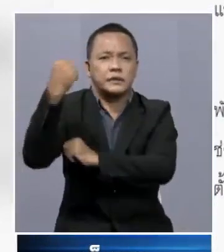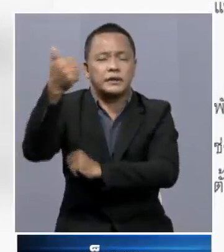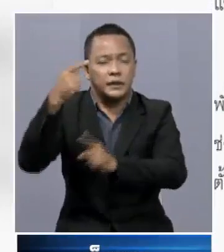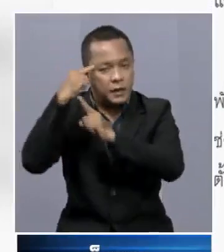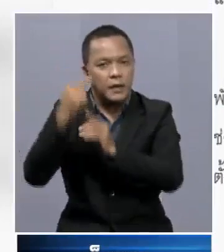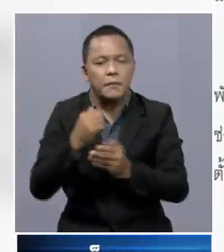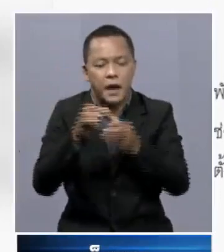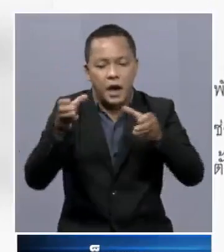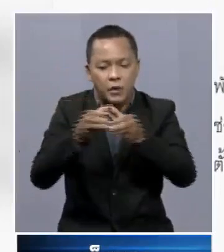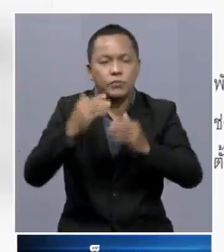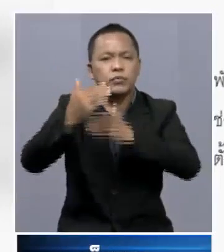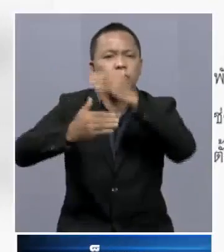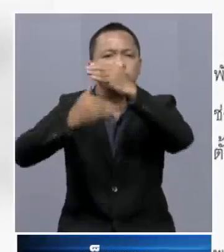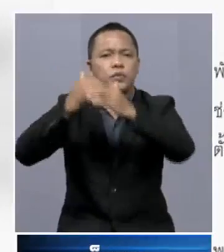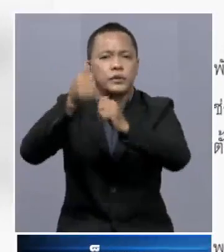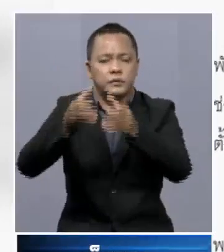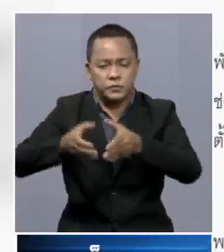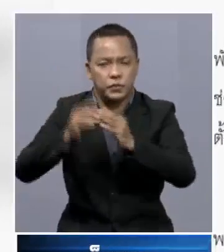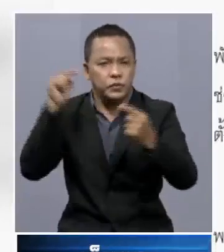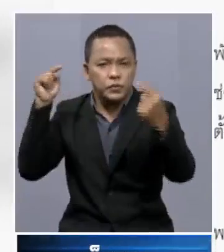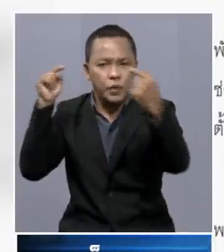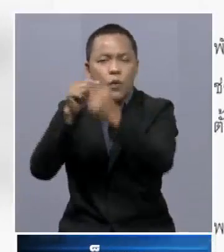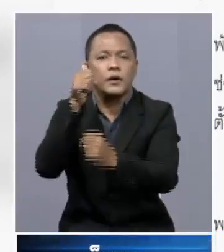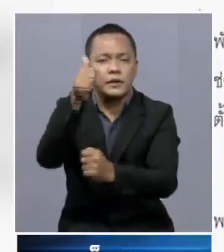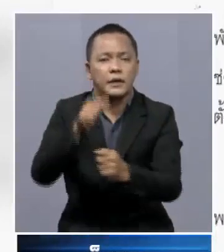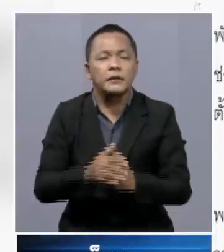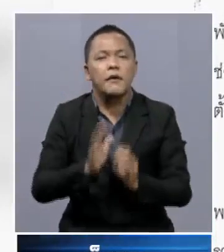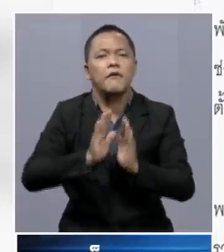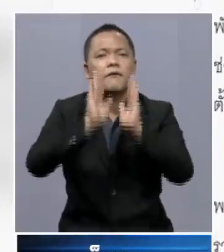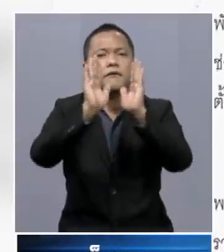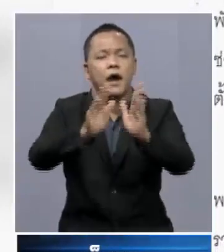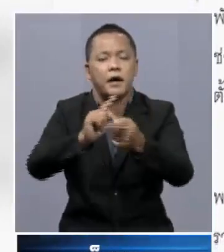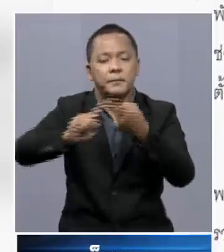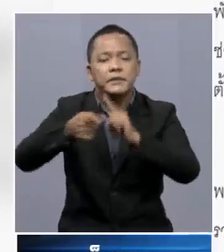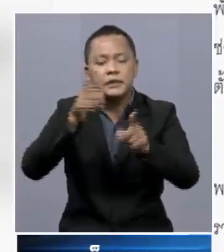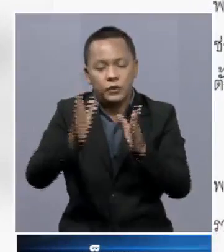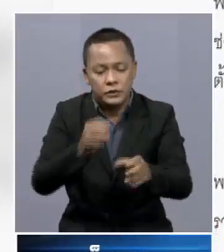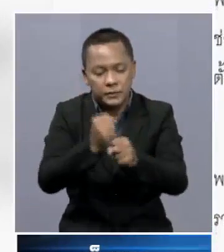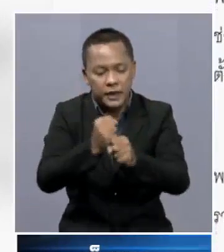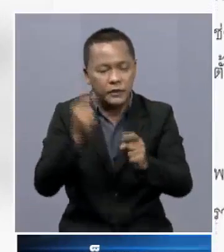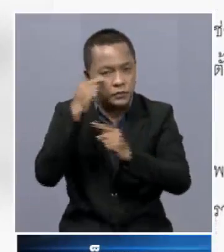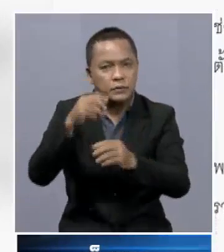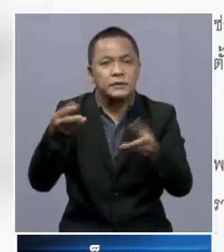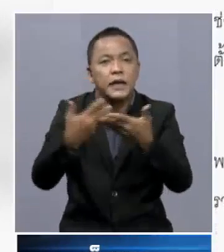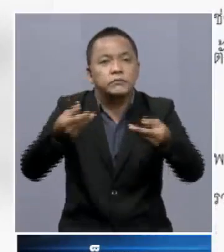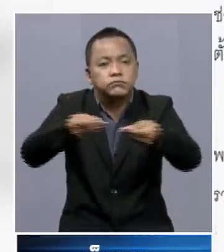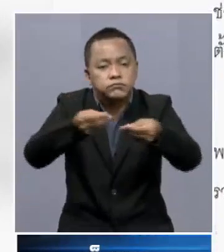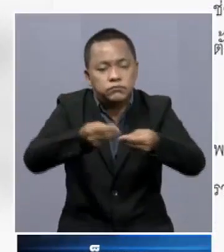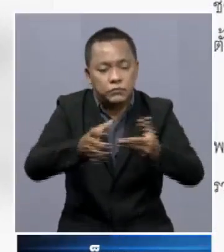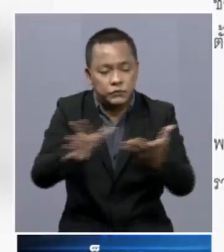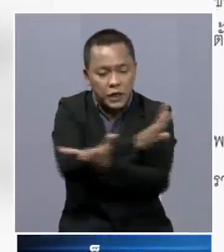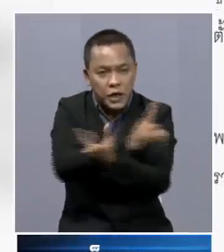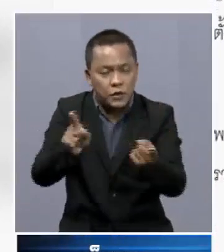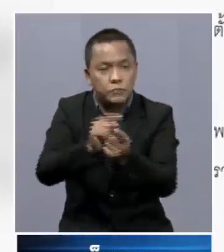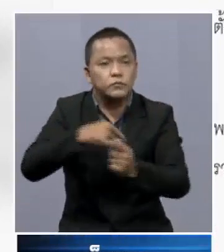งและนำพาองกรให้บรรุเป้าหมายที่ตั้งใจไว้แล้วก็ฝากไปถึงเพื่อนพนังานพูดถือห้นแล้วกพางสังค